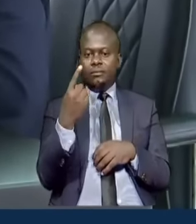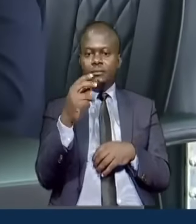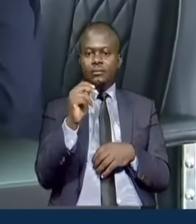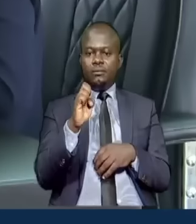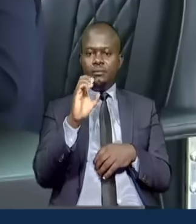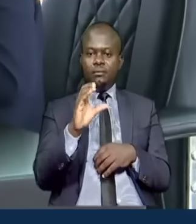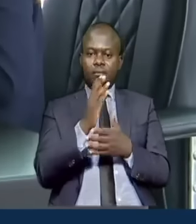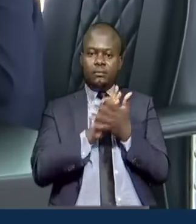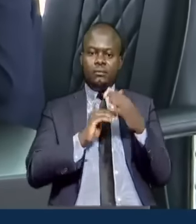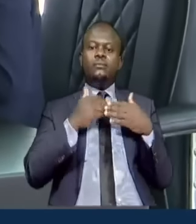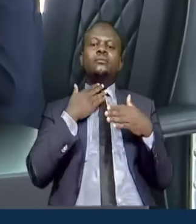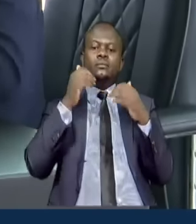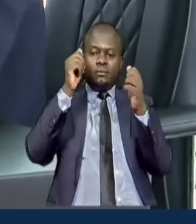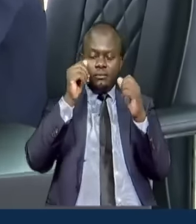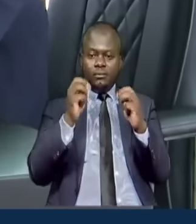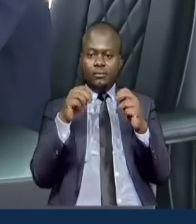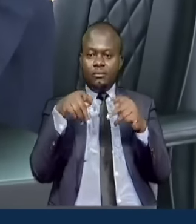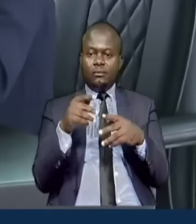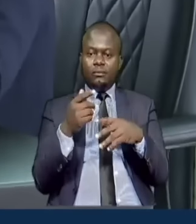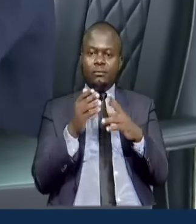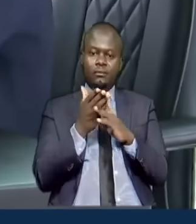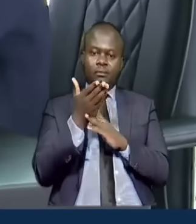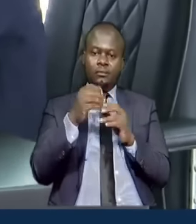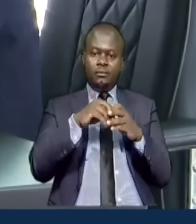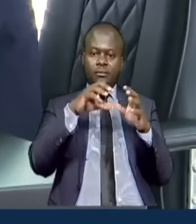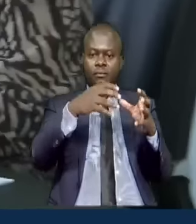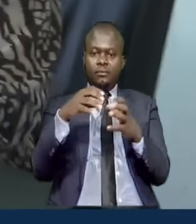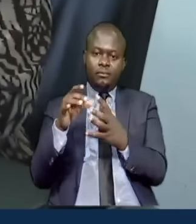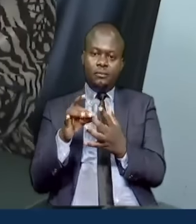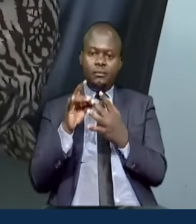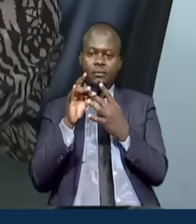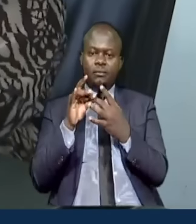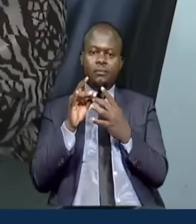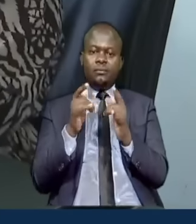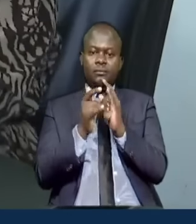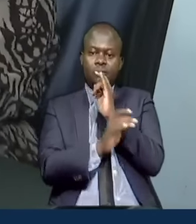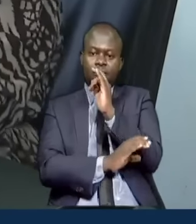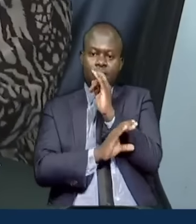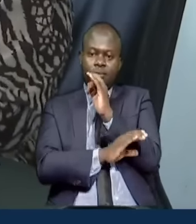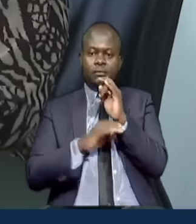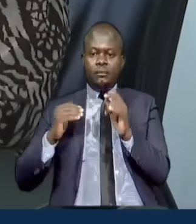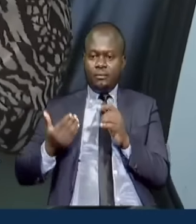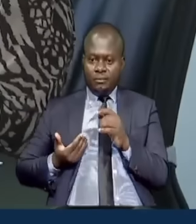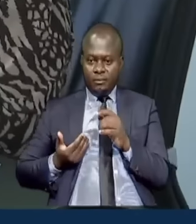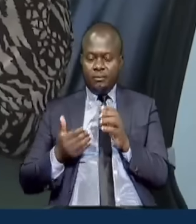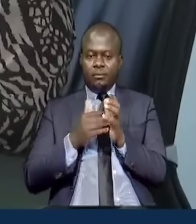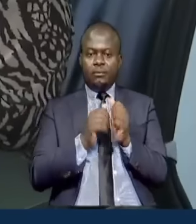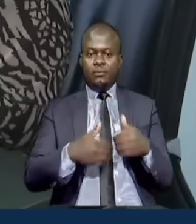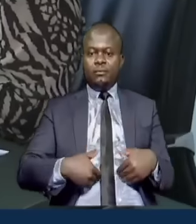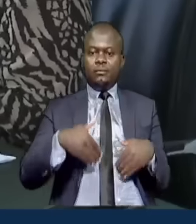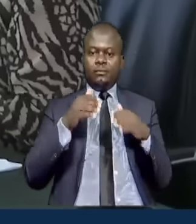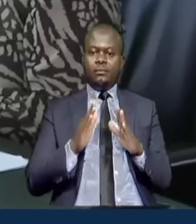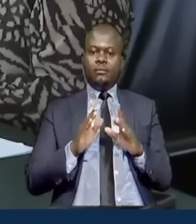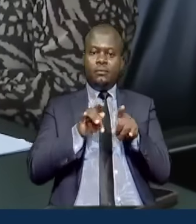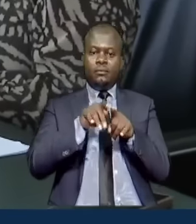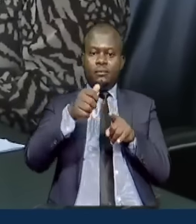bamwe mu bashaka kwiyamamariza ubudepite banyuze mu byiciro byihariye nk'inama y'igihugu y'abagore n'iy'urubyiruko aba